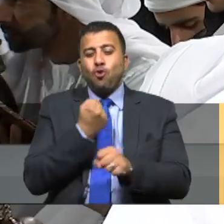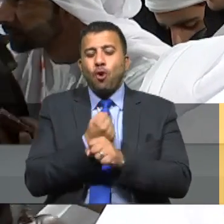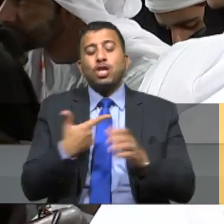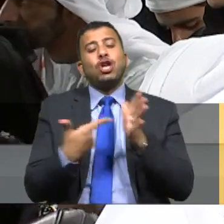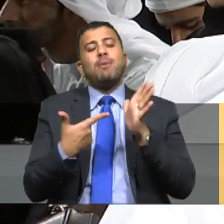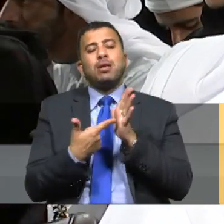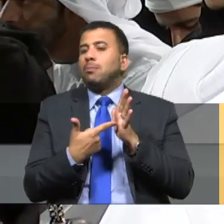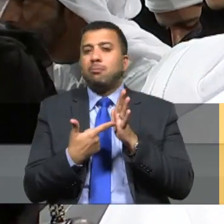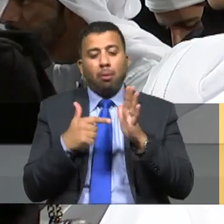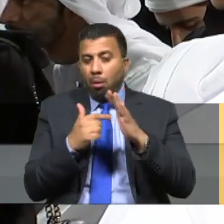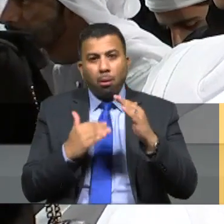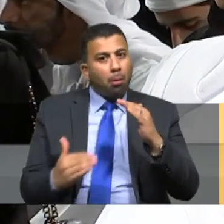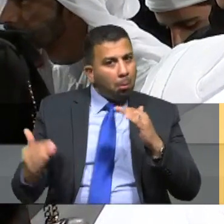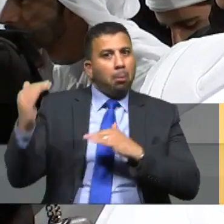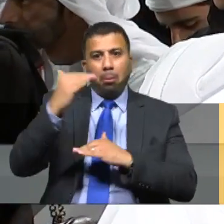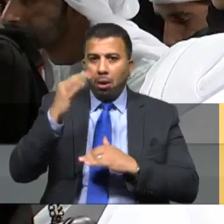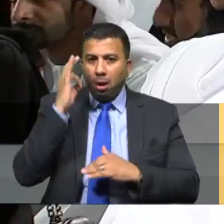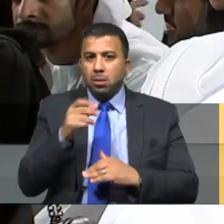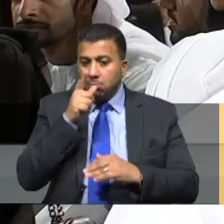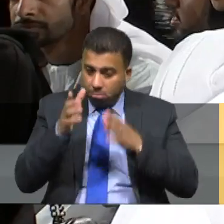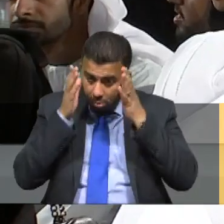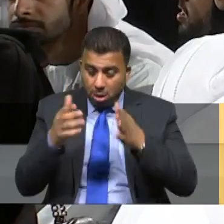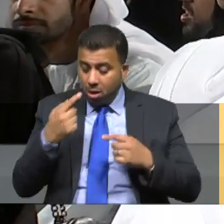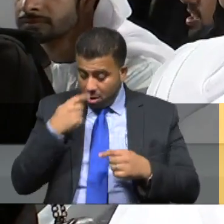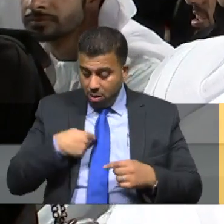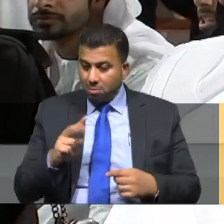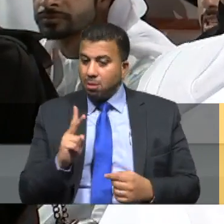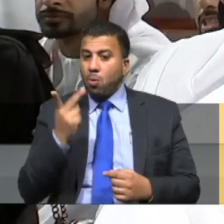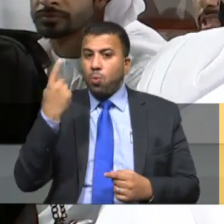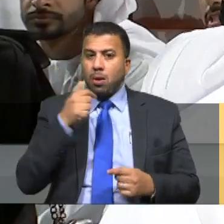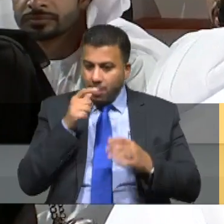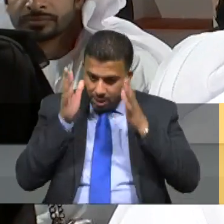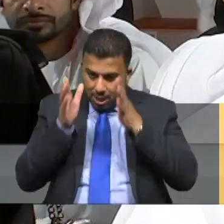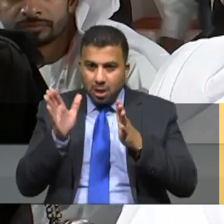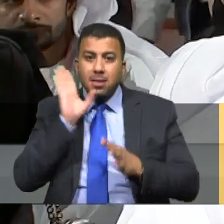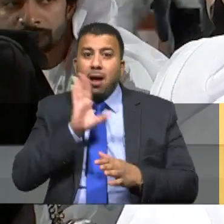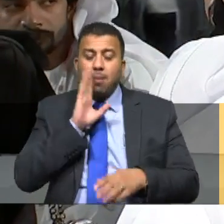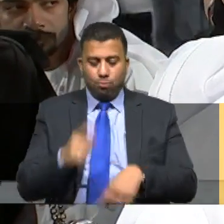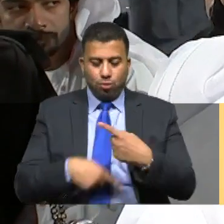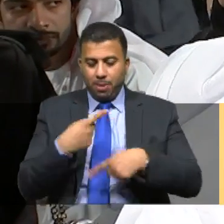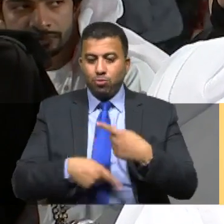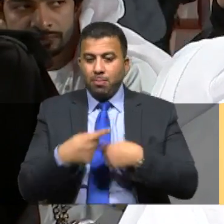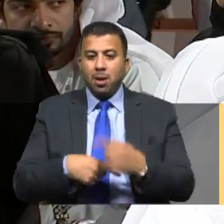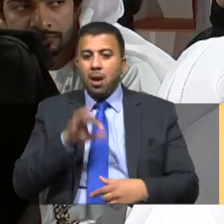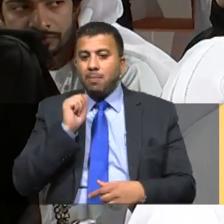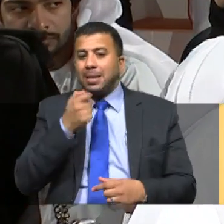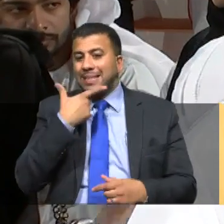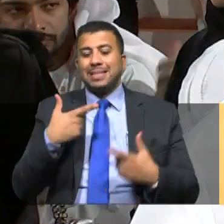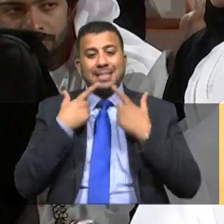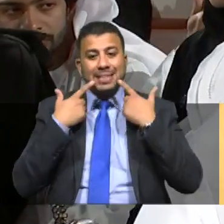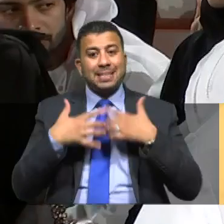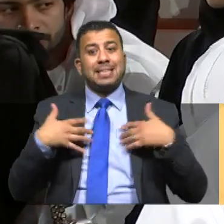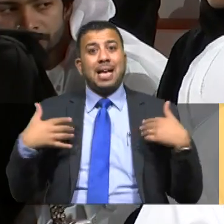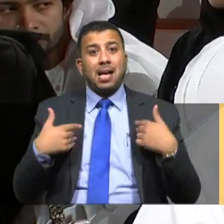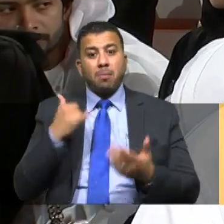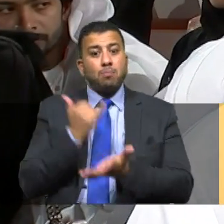ولكن مطلوب من الطلب أنهم يركزون في أعمارهم، يطورون من نفسهم، التركيز على التعليم المستمر. فحقيقة سعيدين شفنا حضور